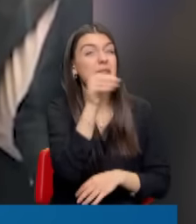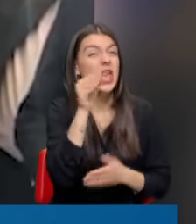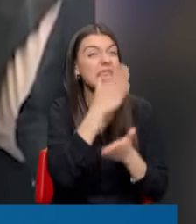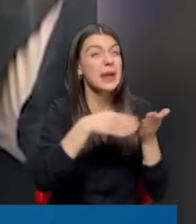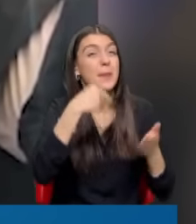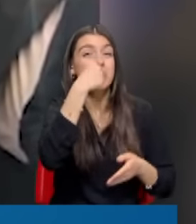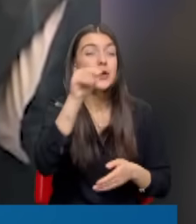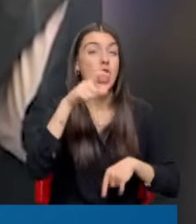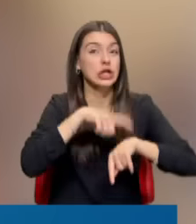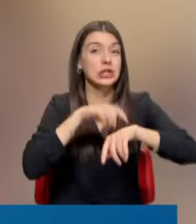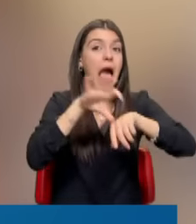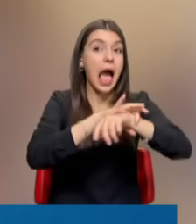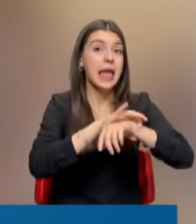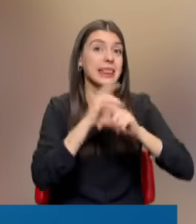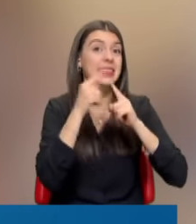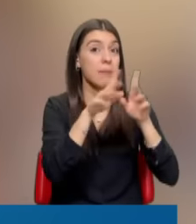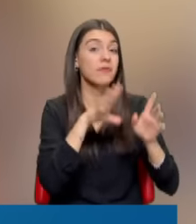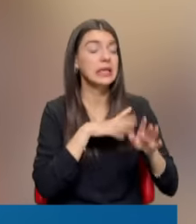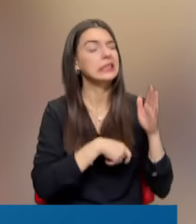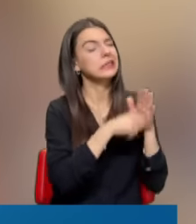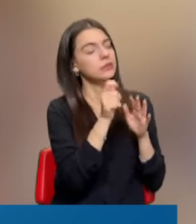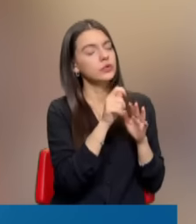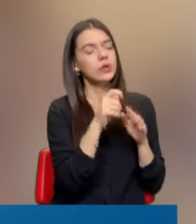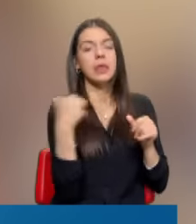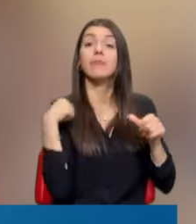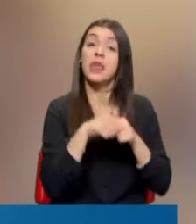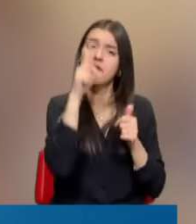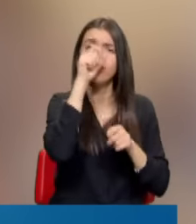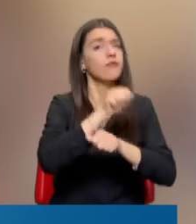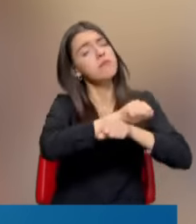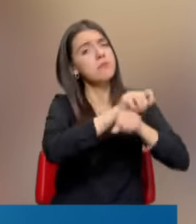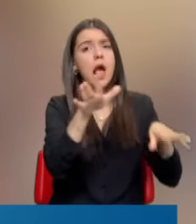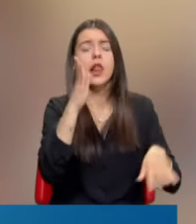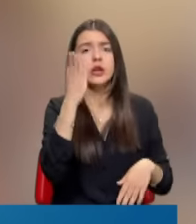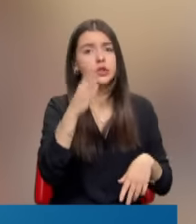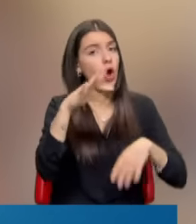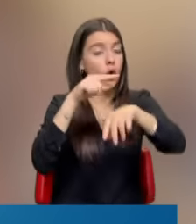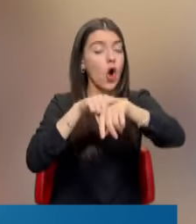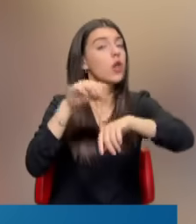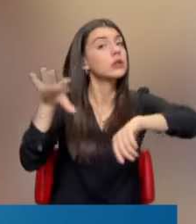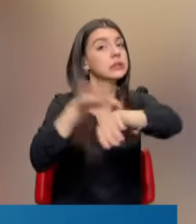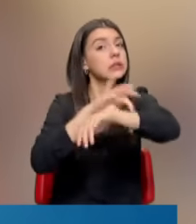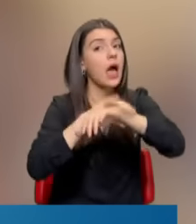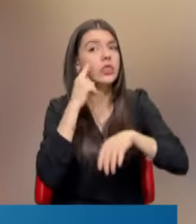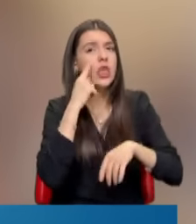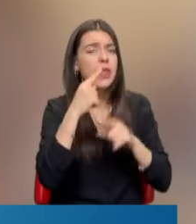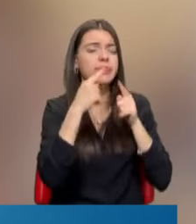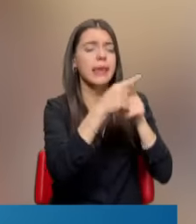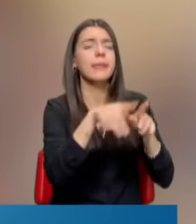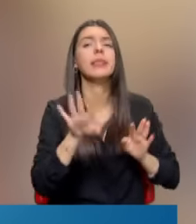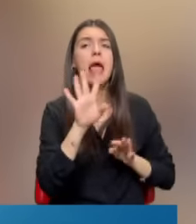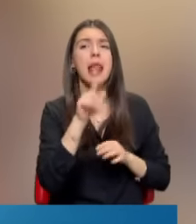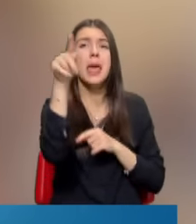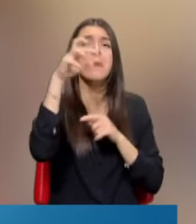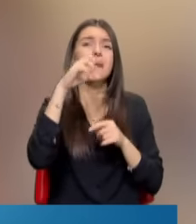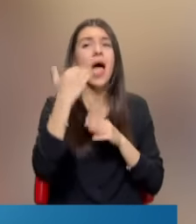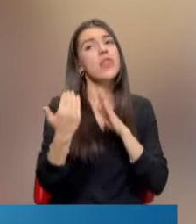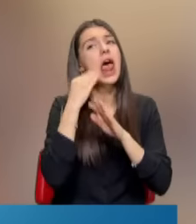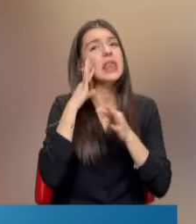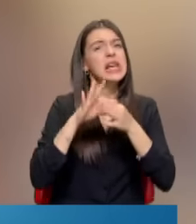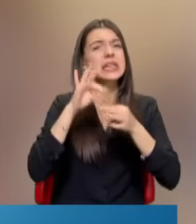çekince paylaşımını silmişti. Tartışma başlatan fotoğrafı yeniden paylaşarak kolumdaki saate tepki olduğundan değil, partililerimize